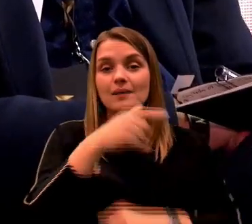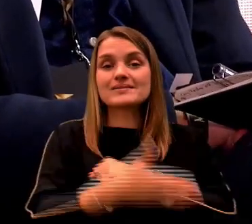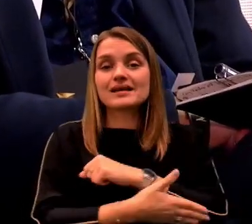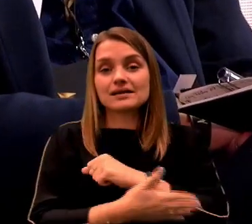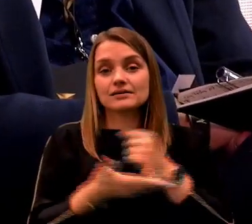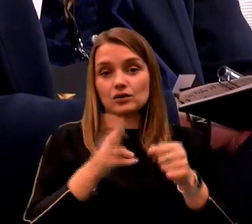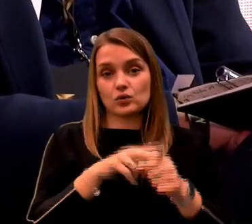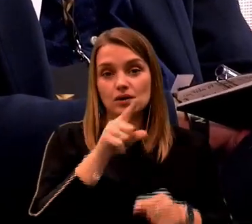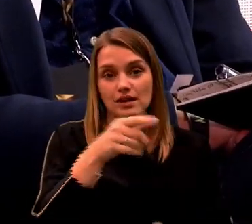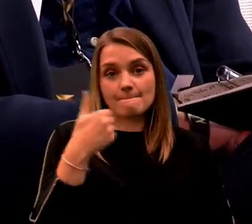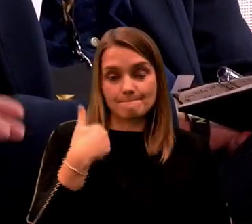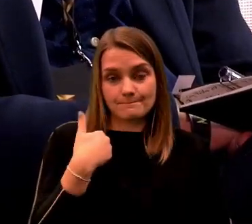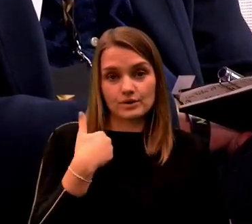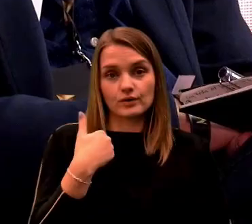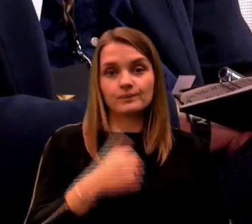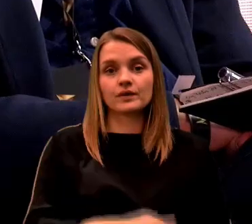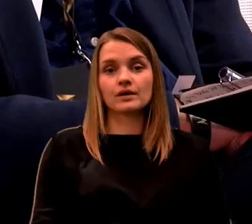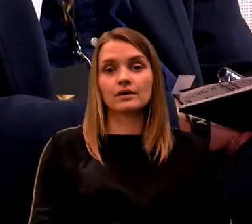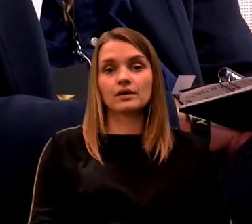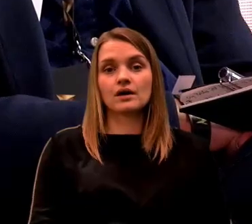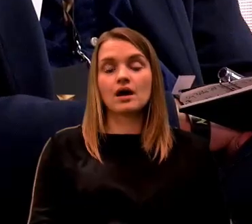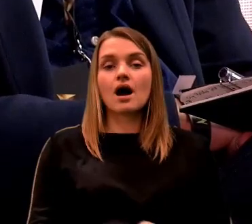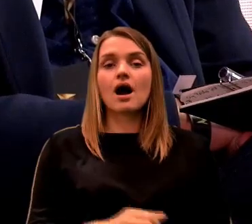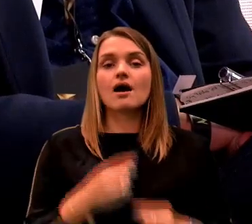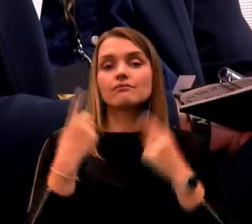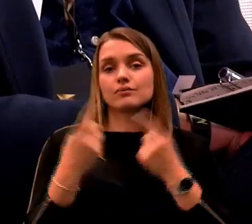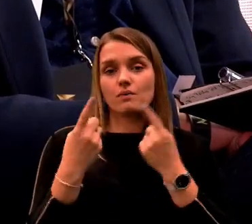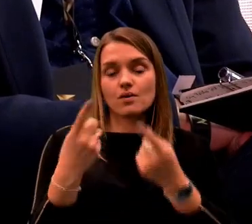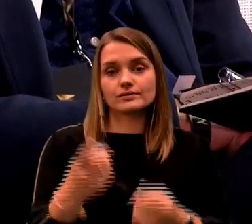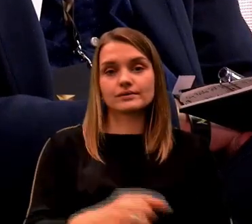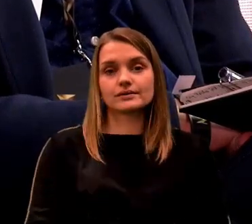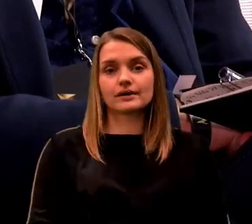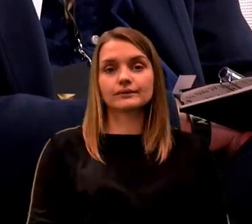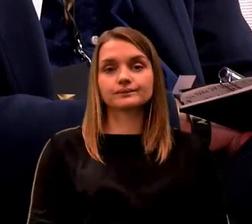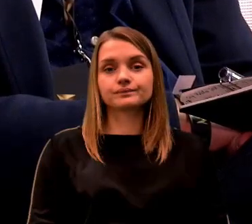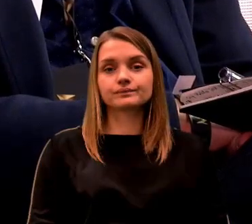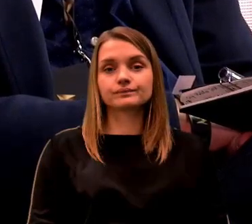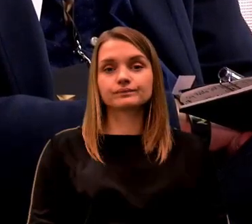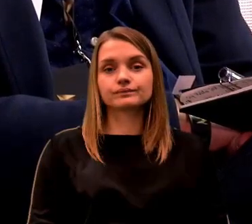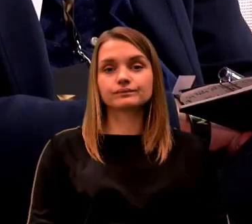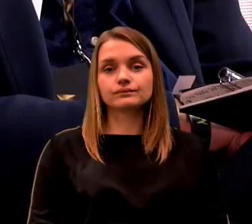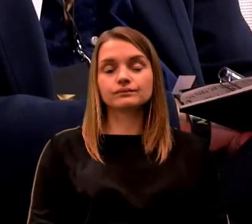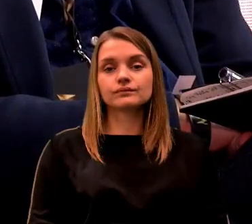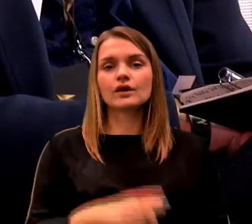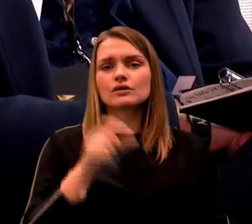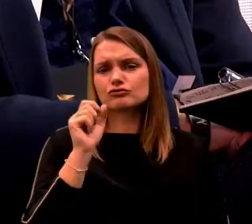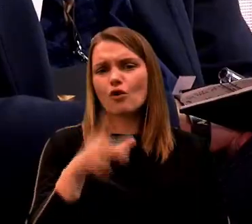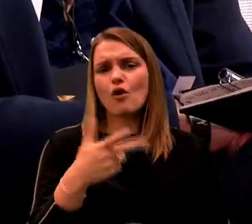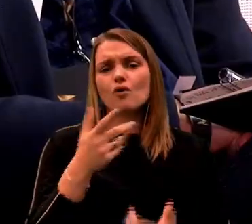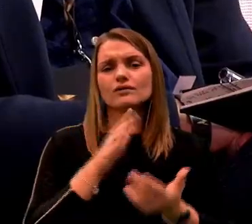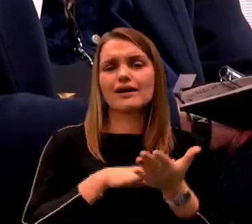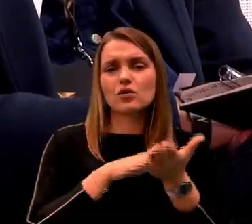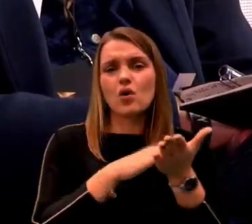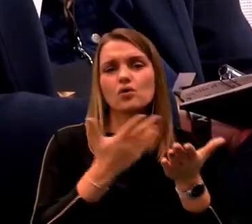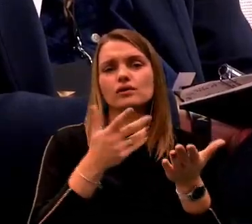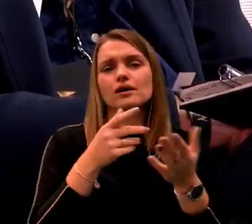obowiązywały. A propos CSR-u. No to oczywiście mamy wielką akcję co roku, są nagrody CSR-owe